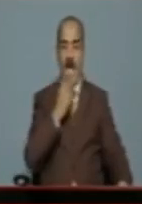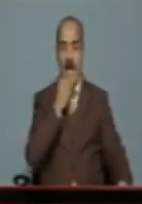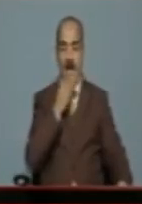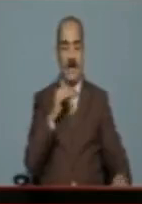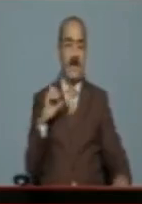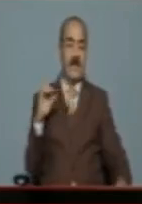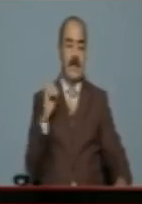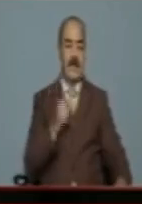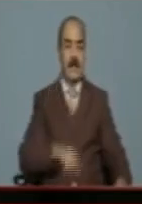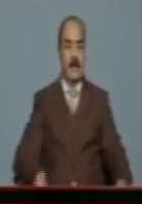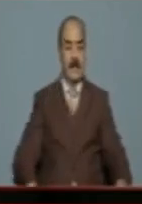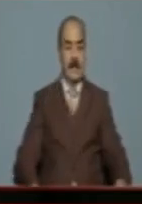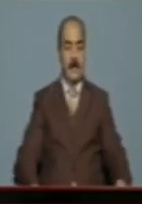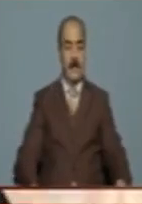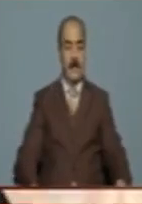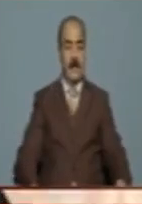السيسي